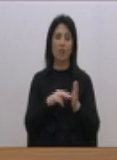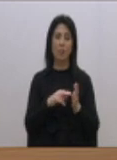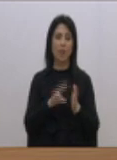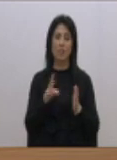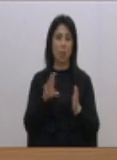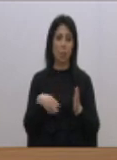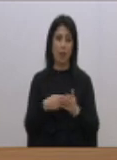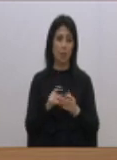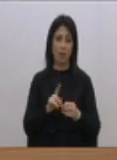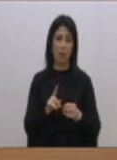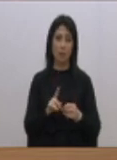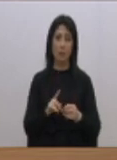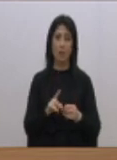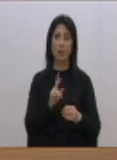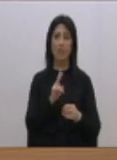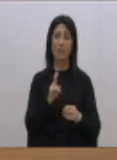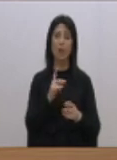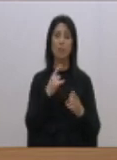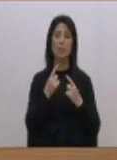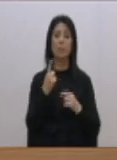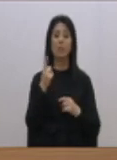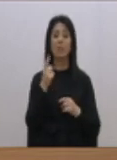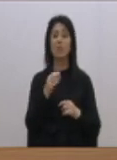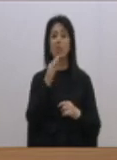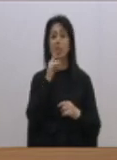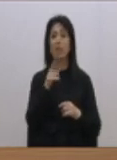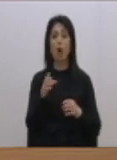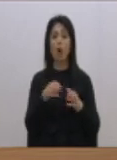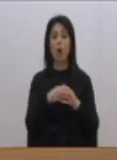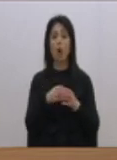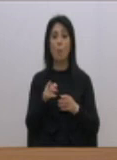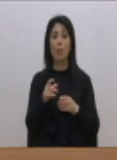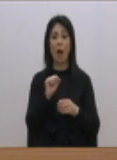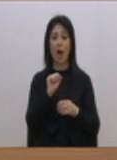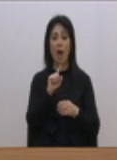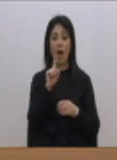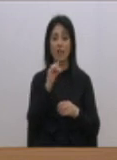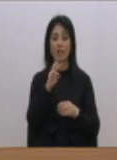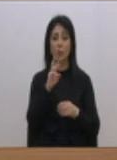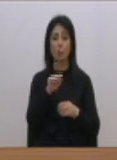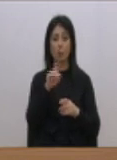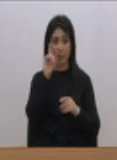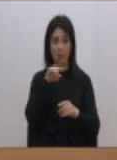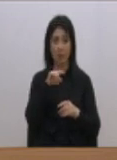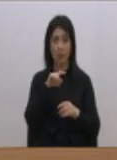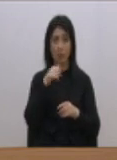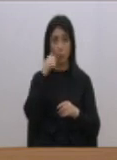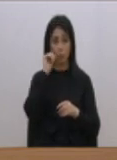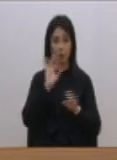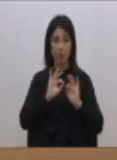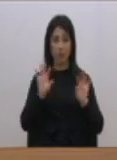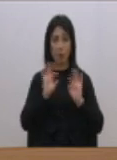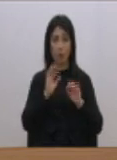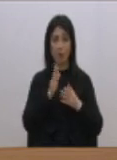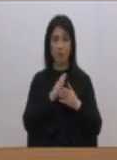gada vihadot. Vi s-au vrut pirueli imazerom, GRTS compania romelic azimuti, romelic s-au vrut dicit, kushin ca garcel da,